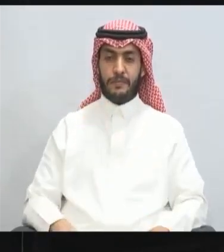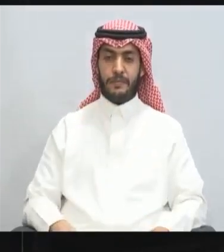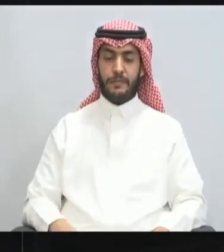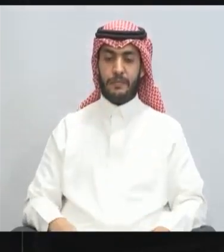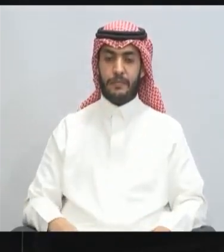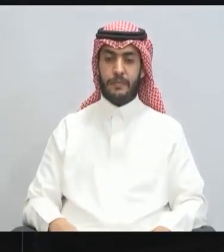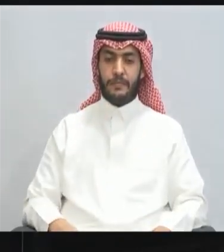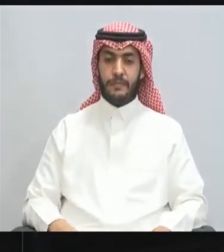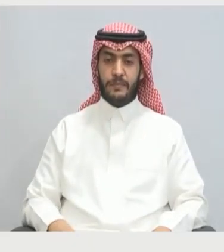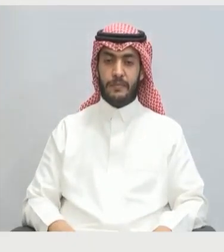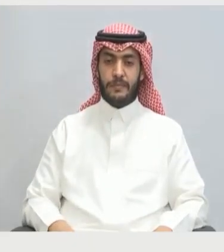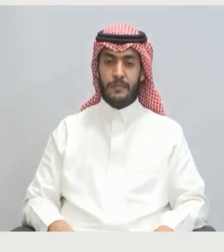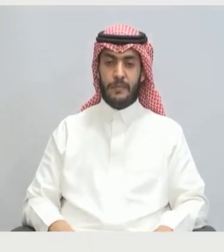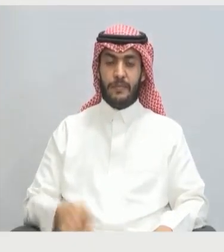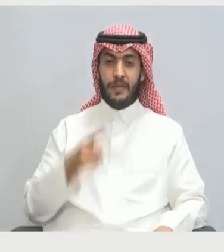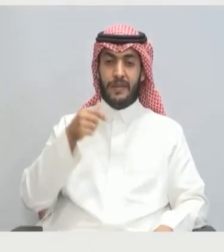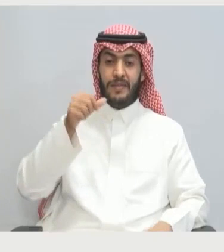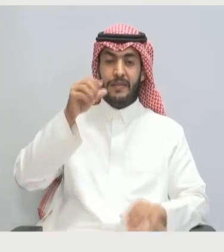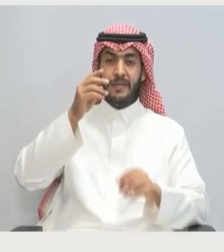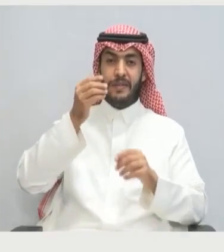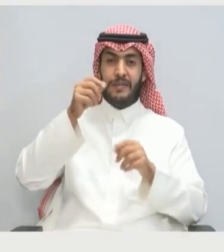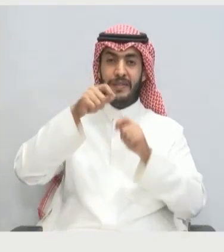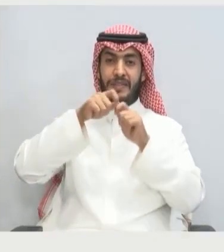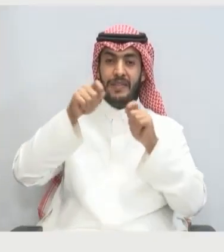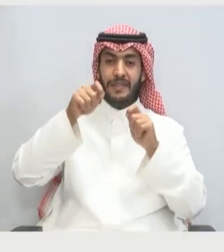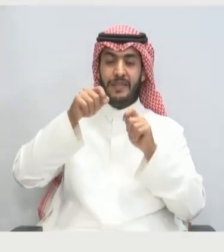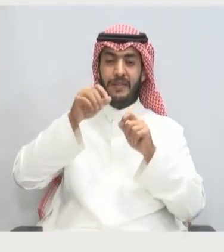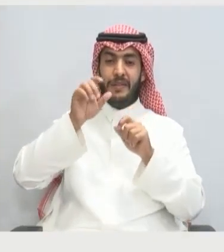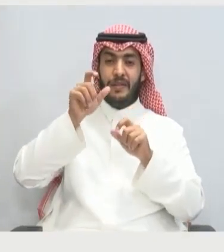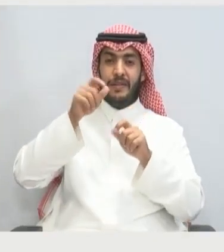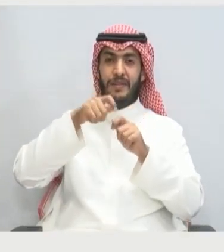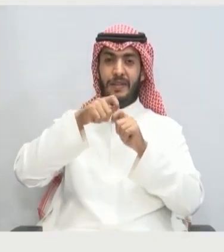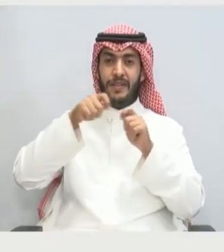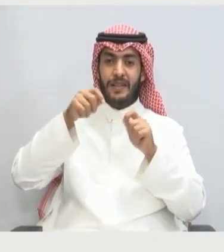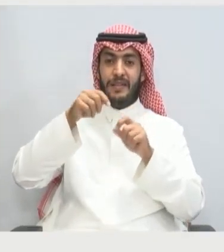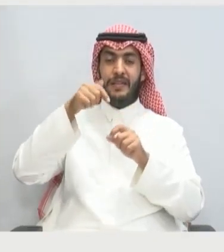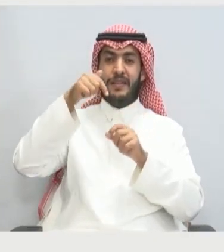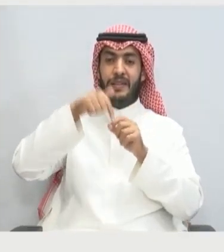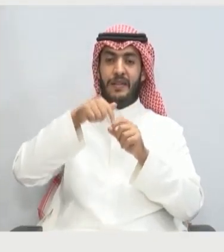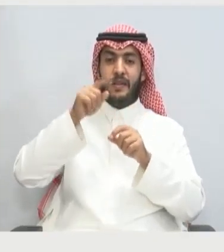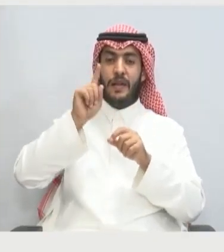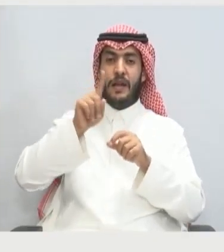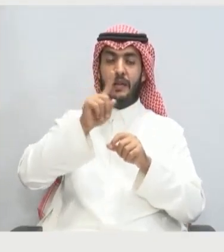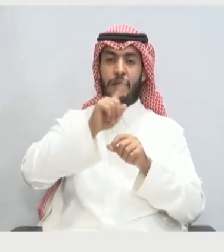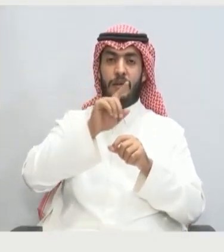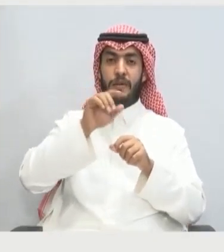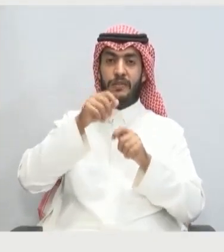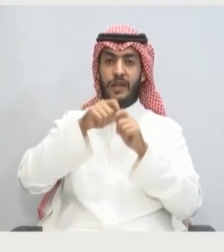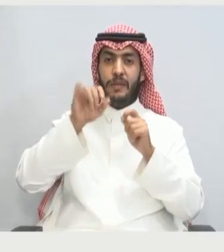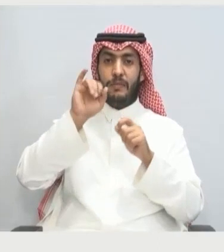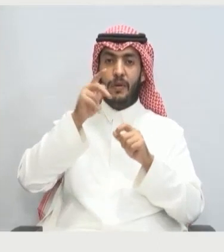يقل عندما تقوم بوضع الشريط في كل مره توقع شريط